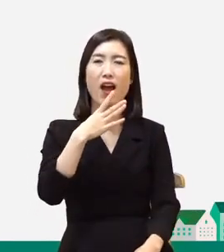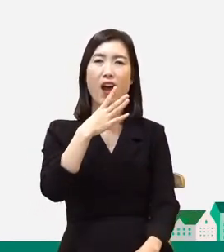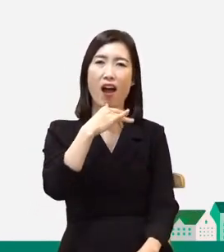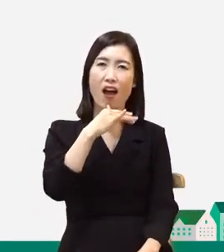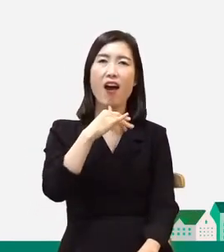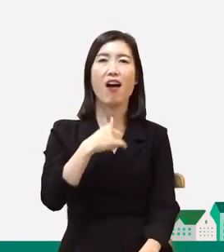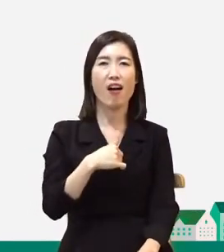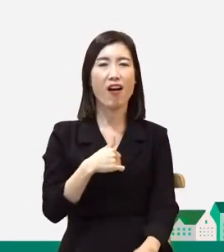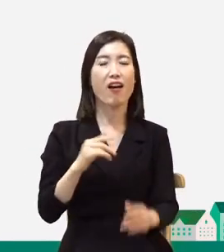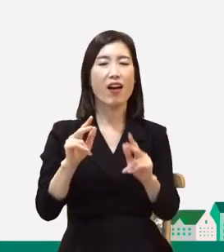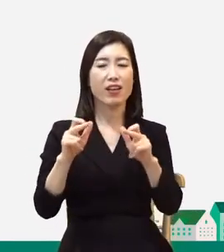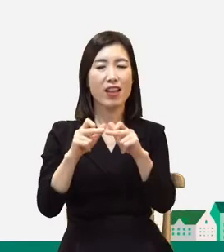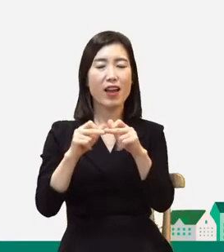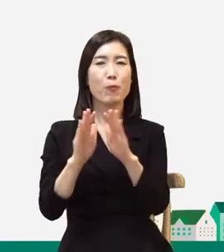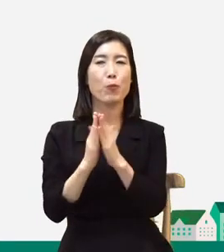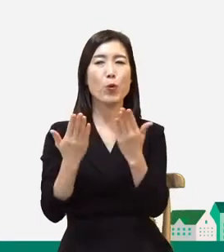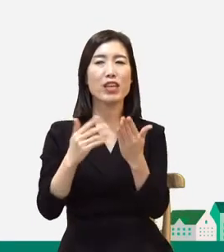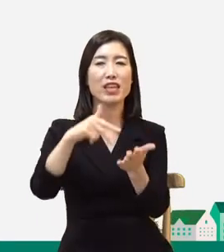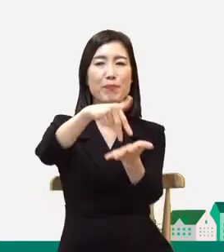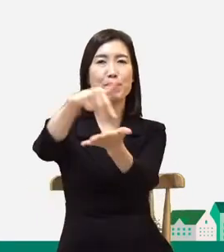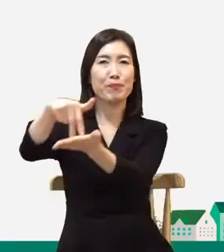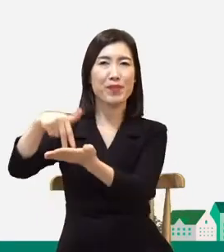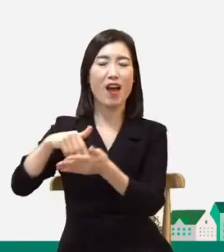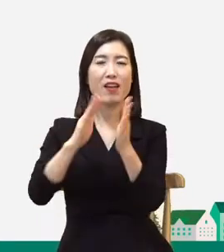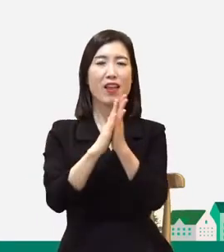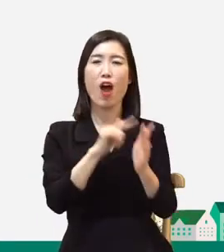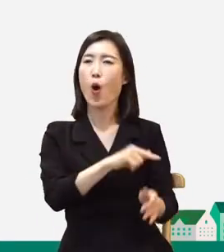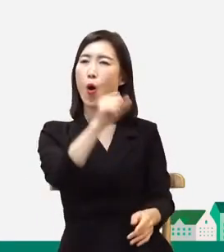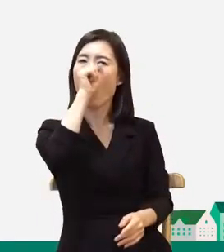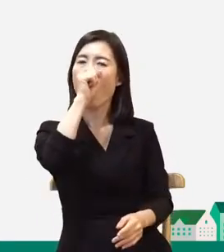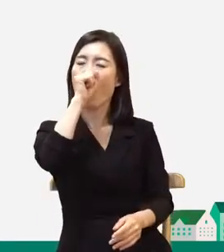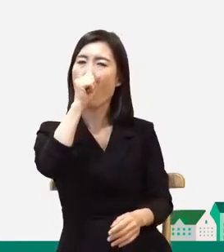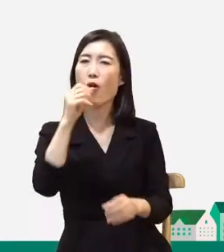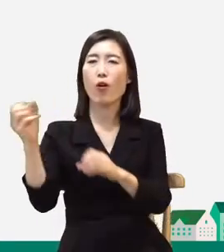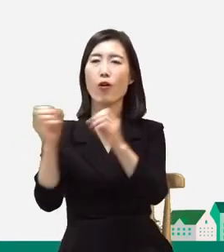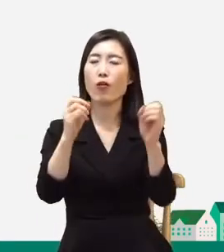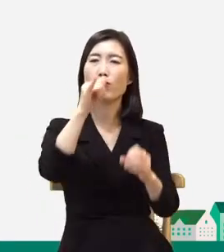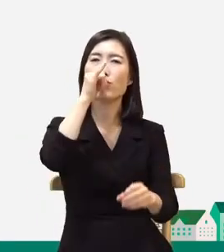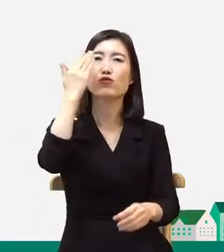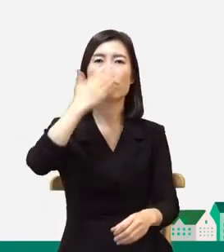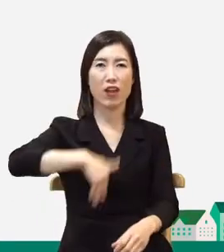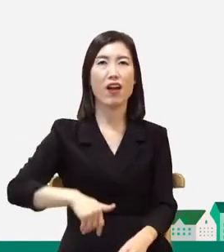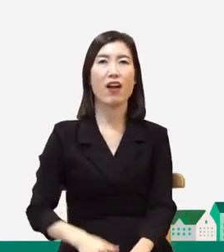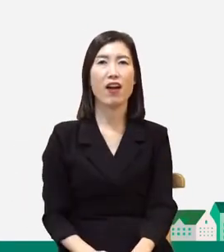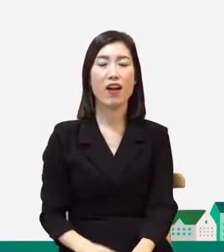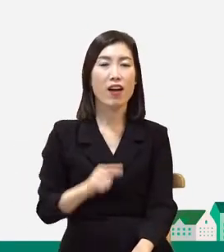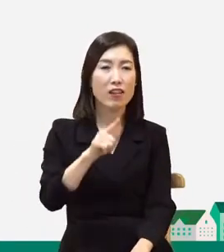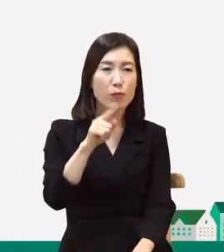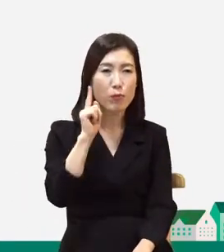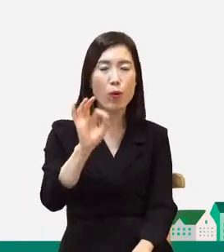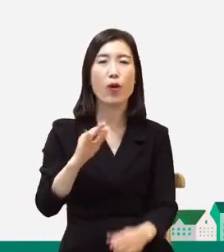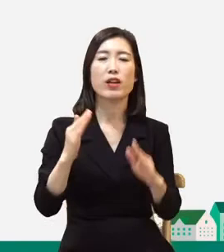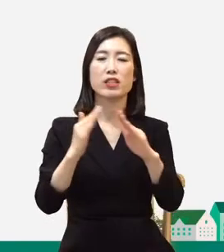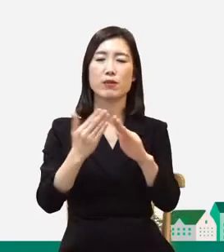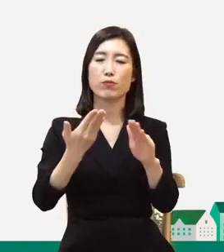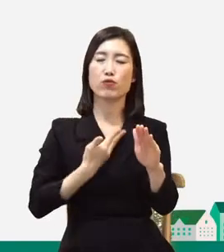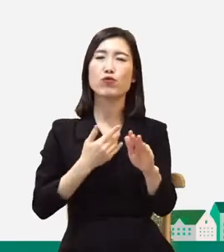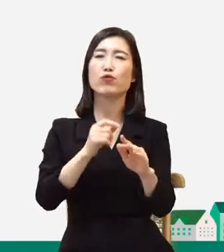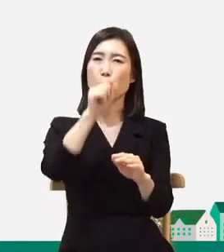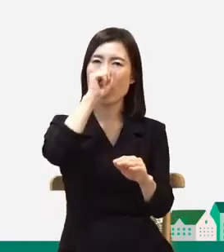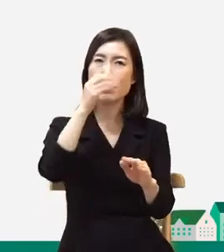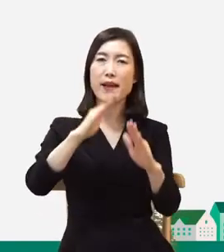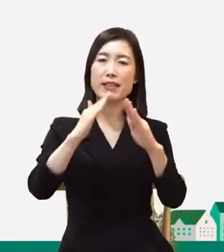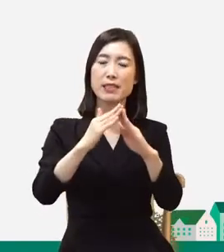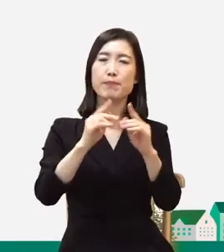사이에도 굉장히 이슈가 되고 있고 이렇게 이슈가 되고 있는 것은 기존에 필요했던 서비스이기 때문에 이렇게 계속 이슈가 되고